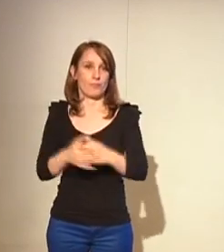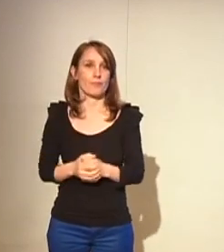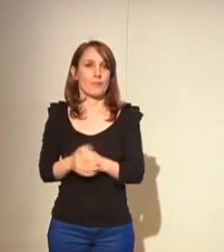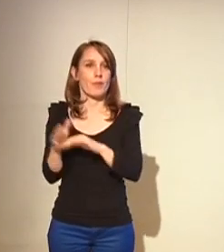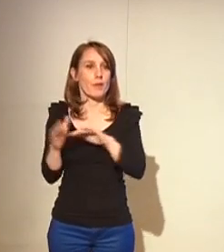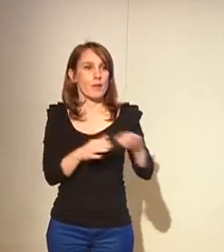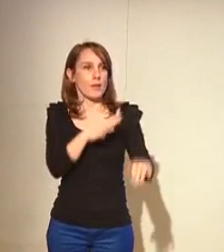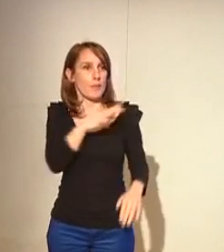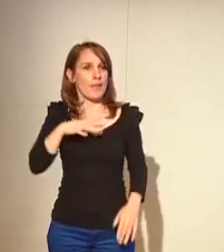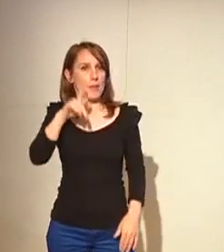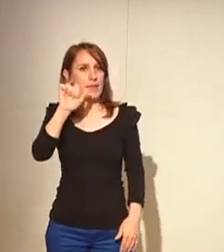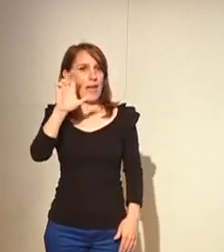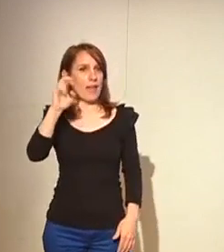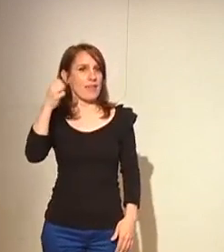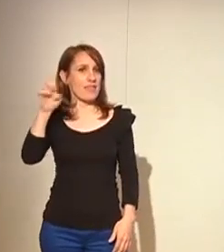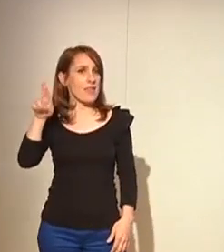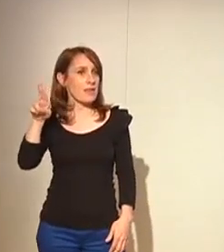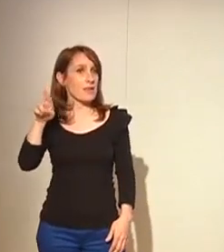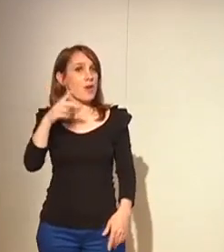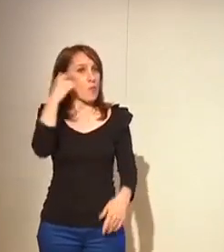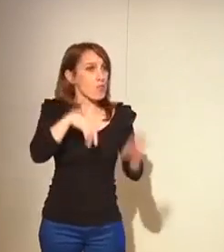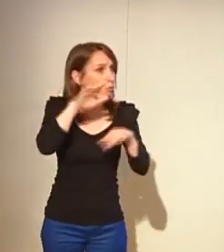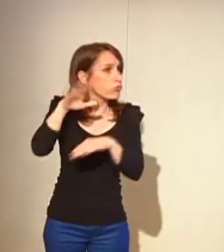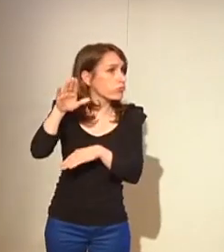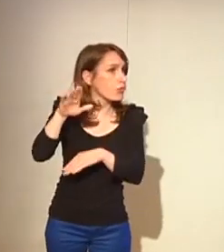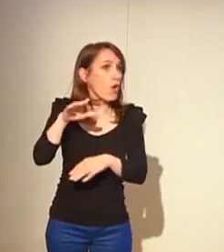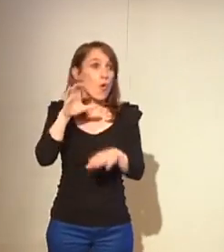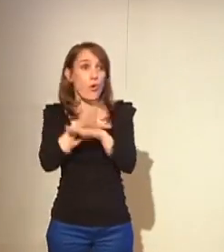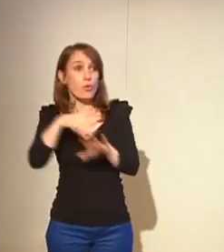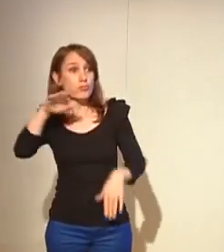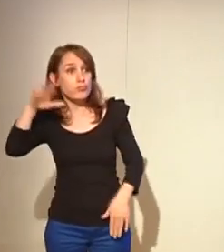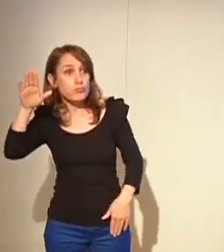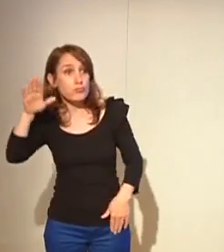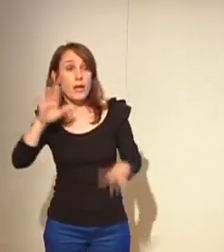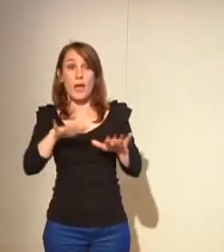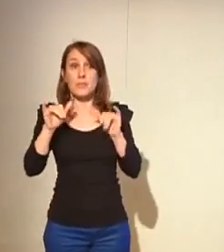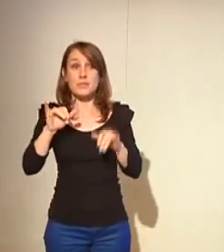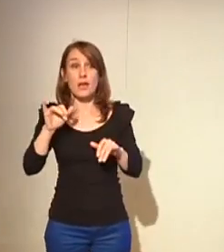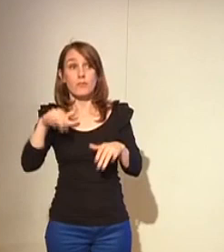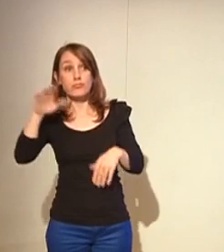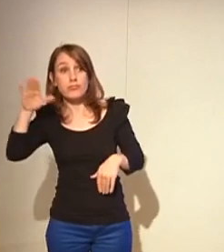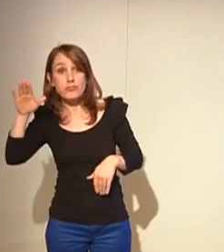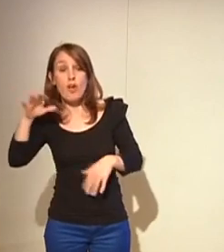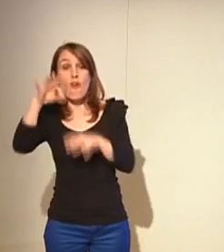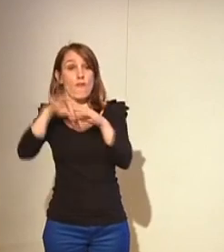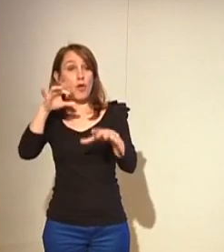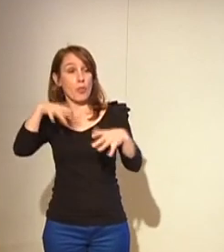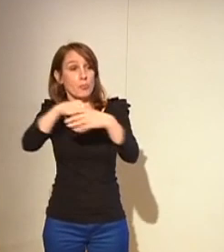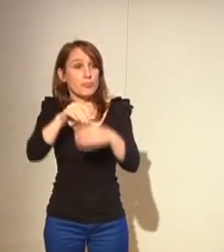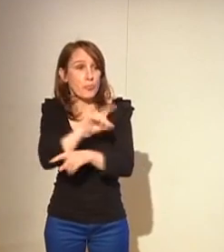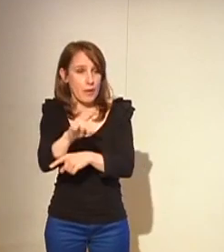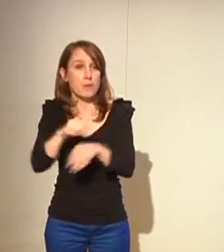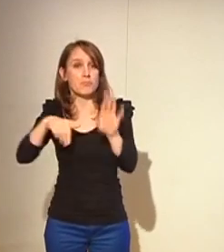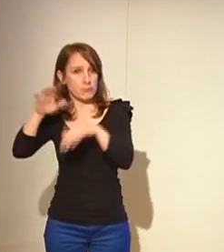Garnier qui est pour qui est contre qui s'abstient qui ne prend pas part au vote TR